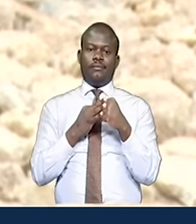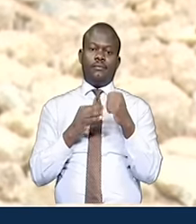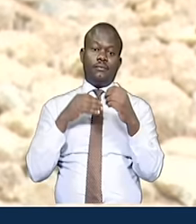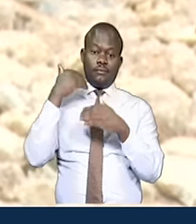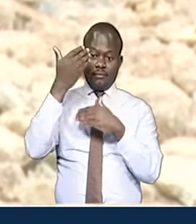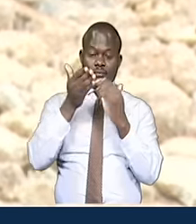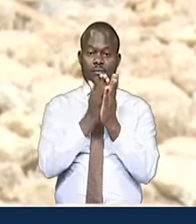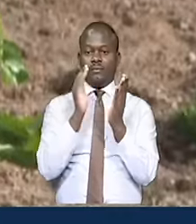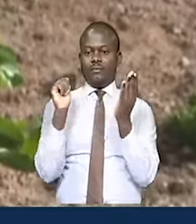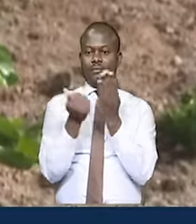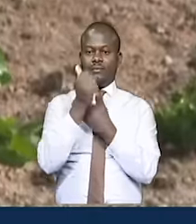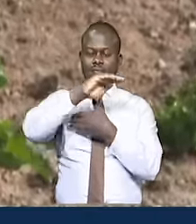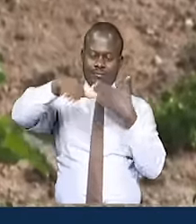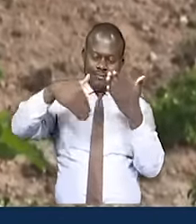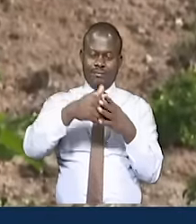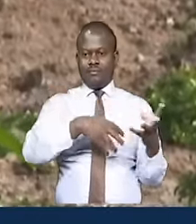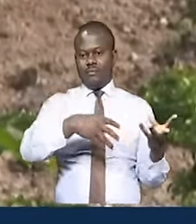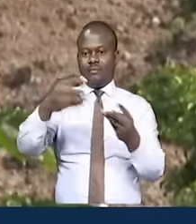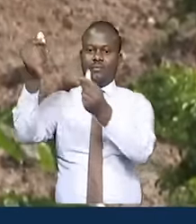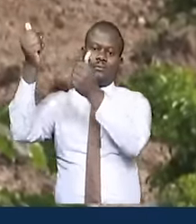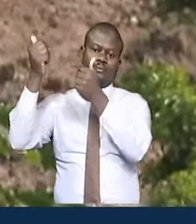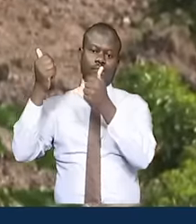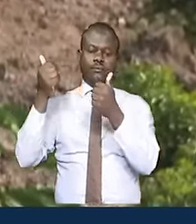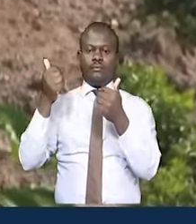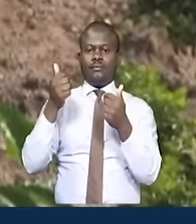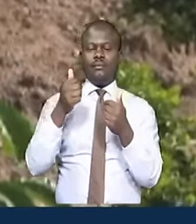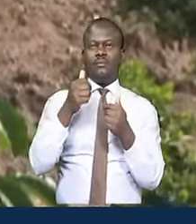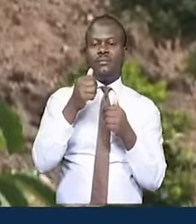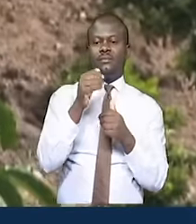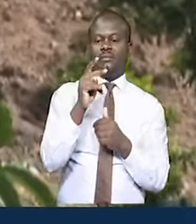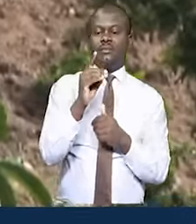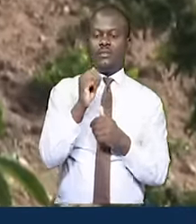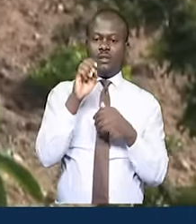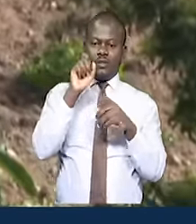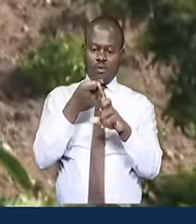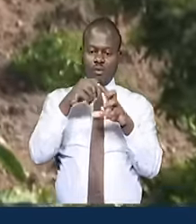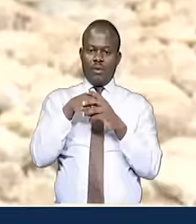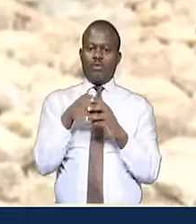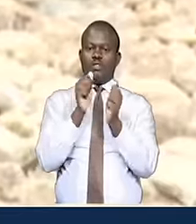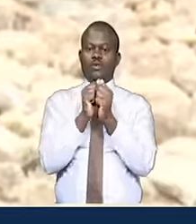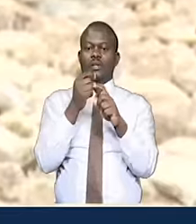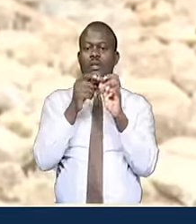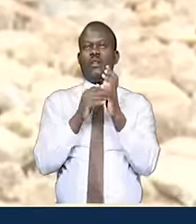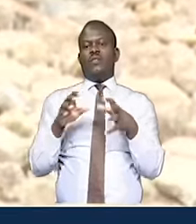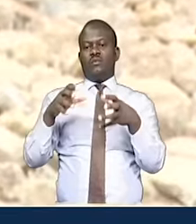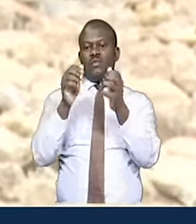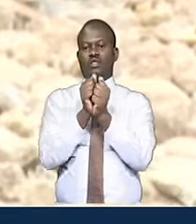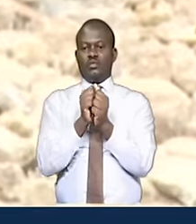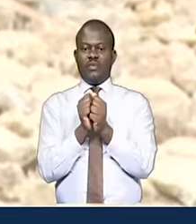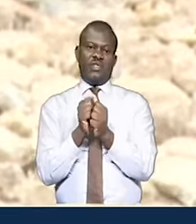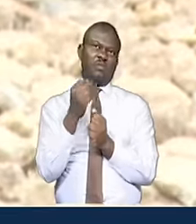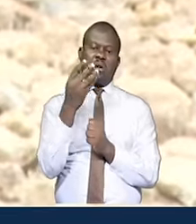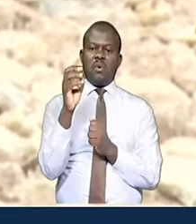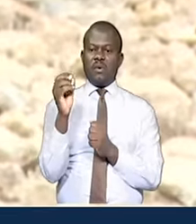n'imyumba ati byose byaragiye n'ibishyimbo byari bihinze kuri uyu musozi indimo nagomba gukora mu mifuko nk'icumi kandi mifuko icumi ifite nk'4000